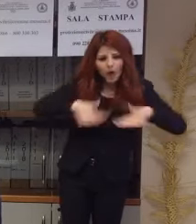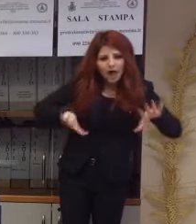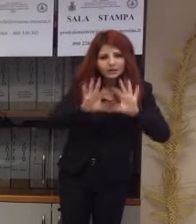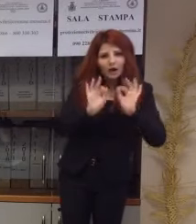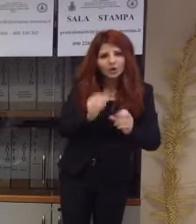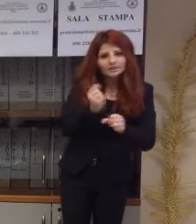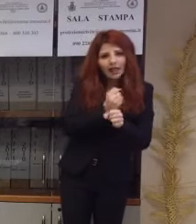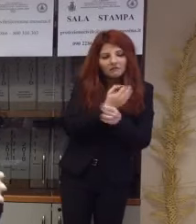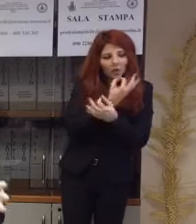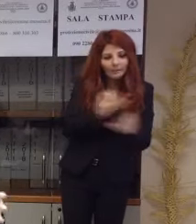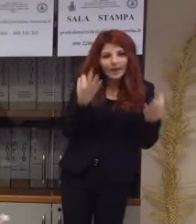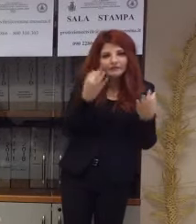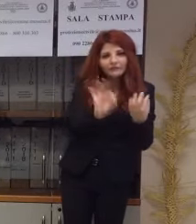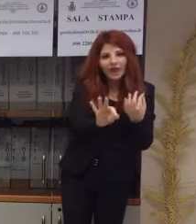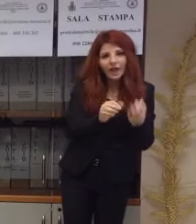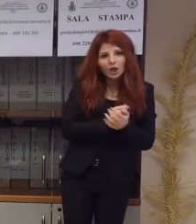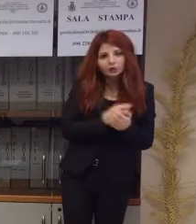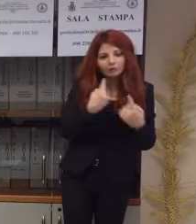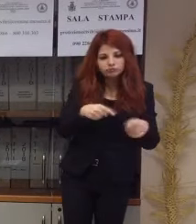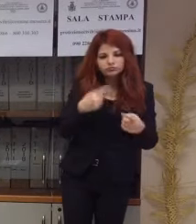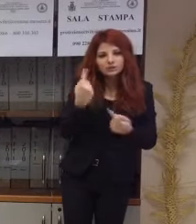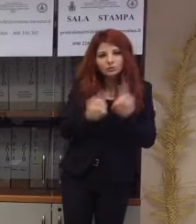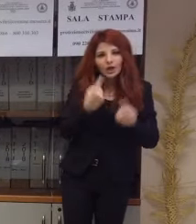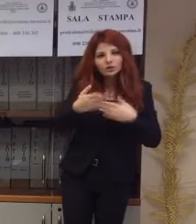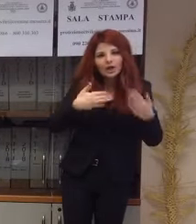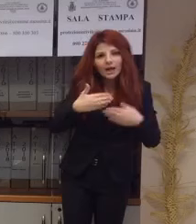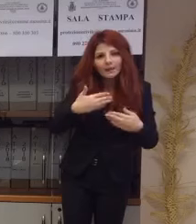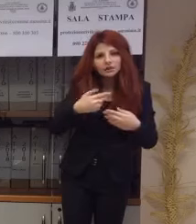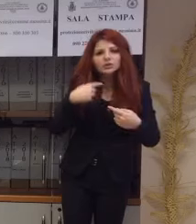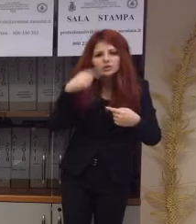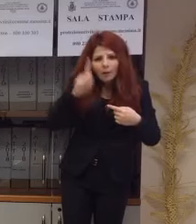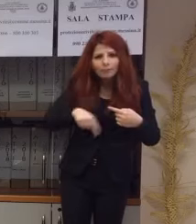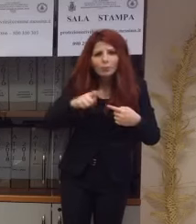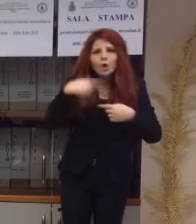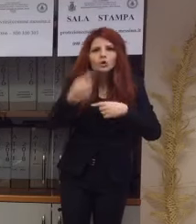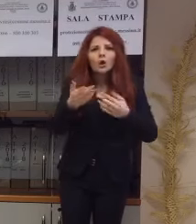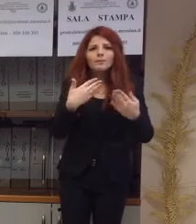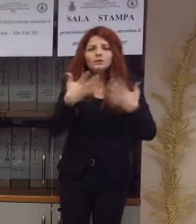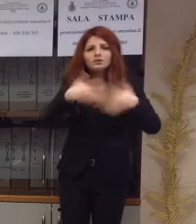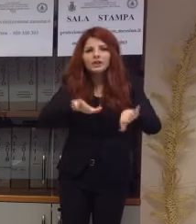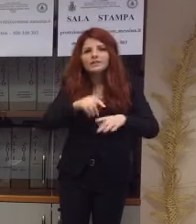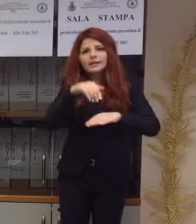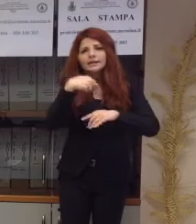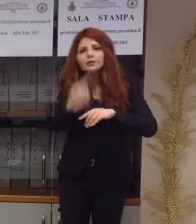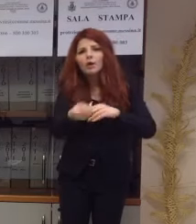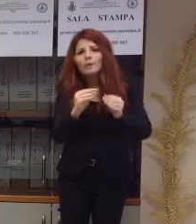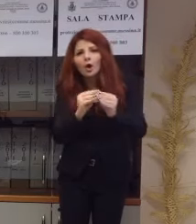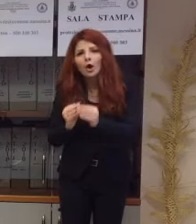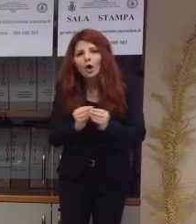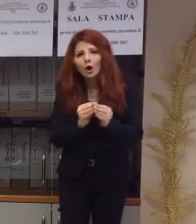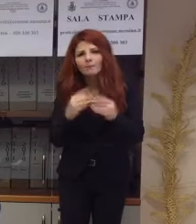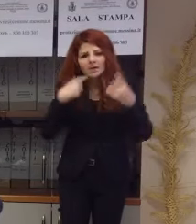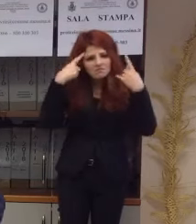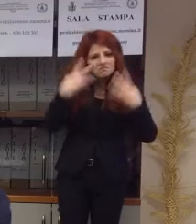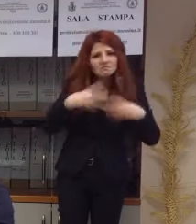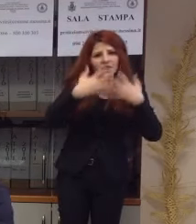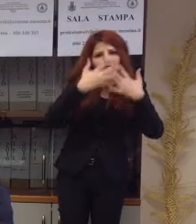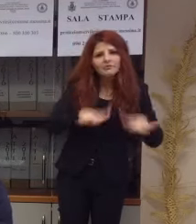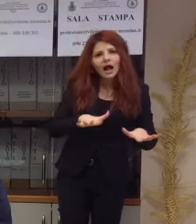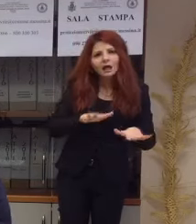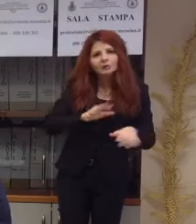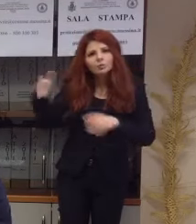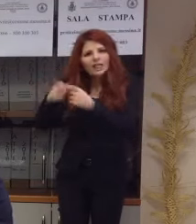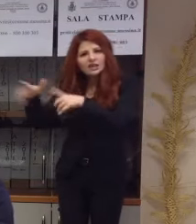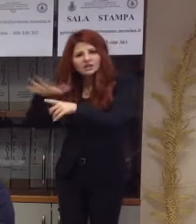Messina la situazione di emergenza e del post emergenza. Portatemene una, anche gli imprenditori e il Presidente della Camera